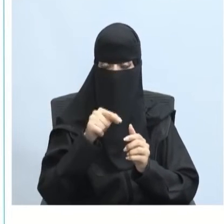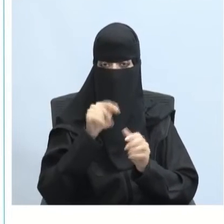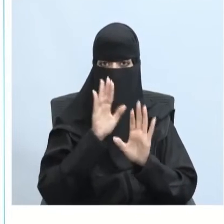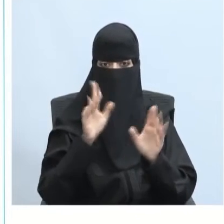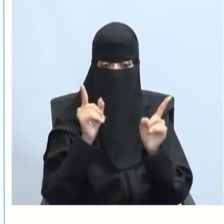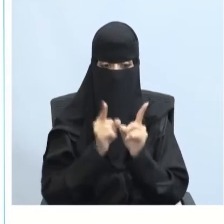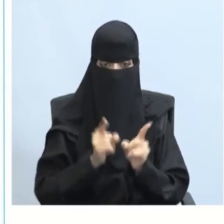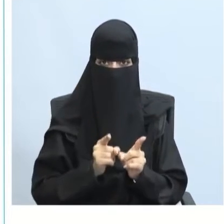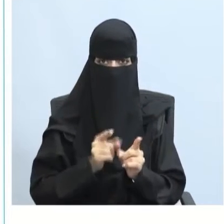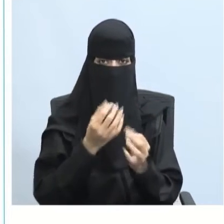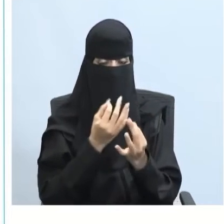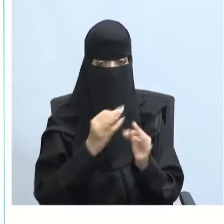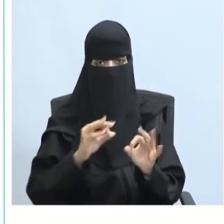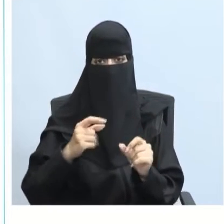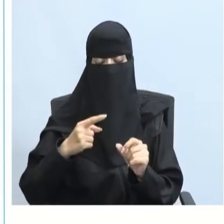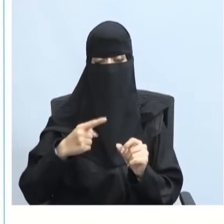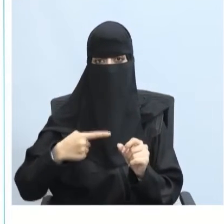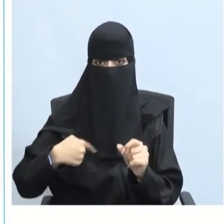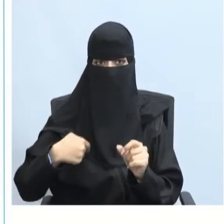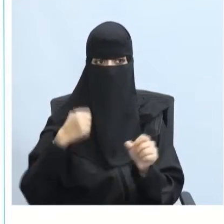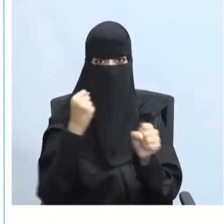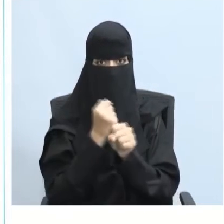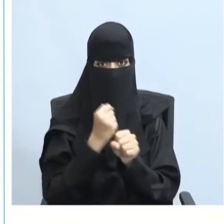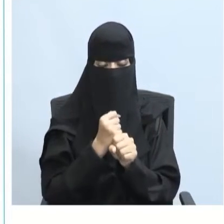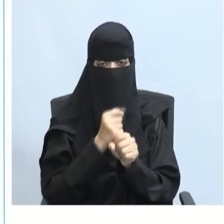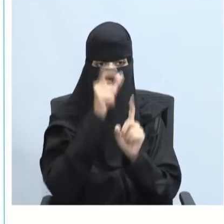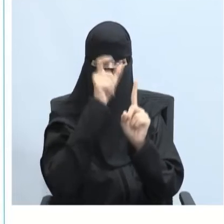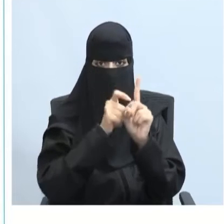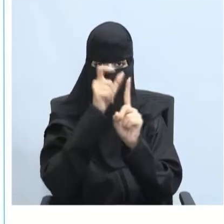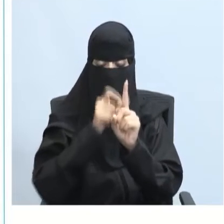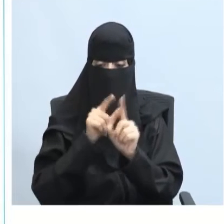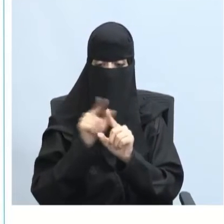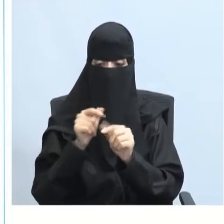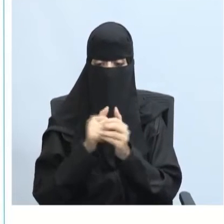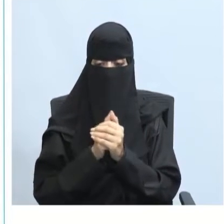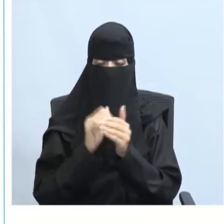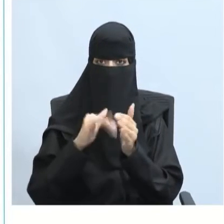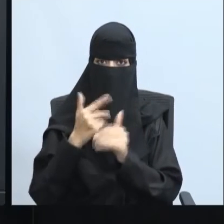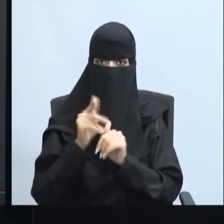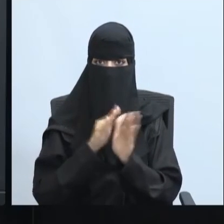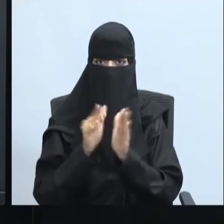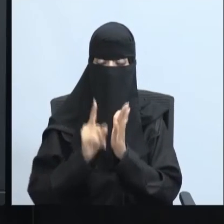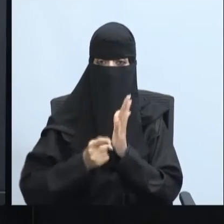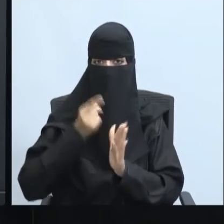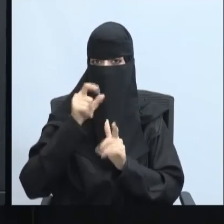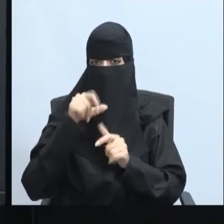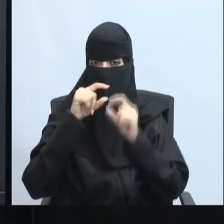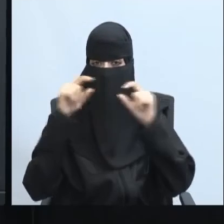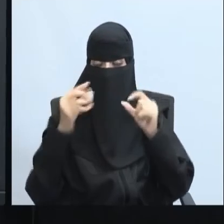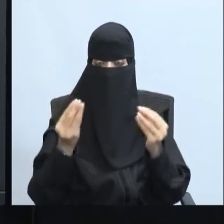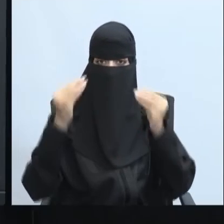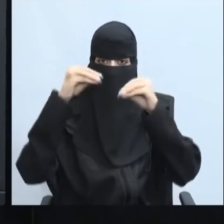الادوار تحديد دور مدير المشروع عند كتابه الدور اول دور يتم